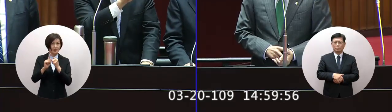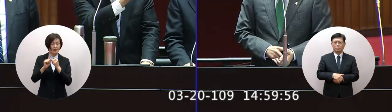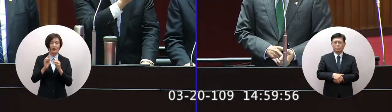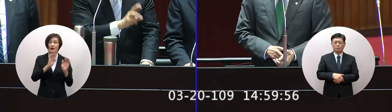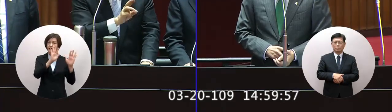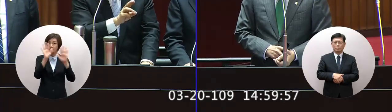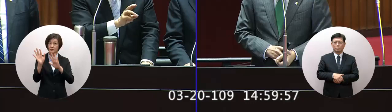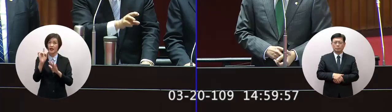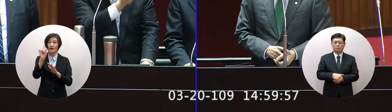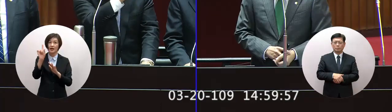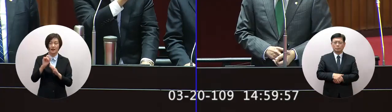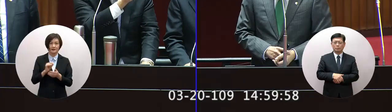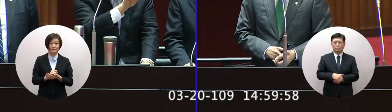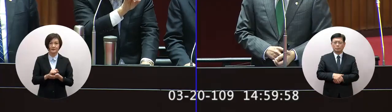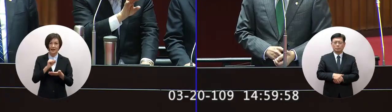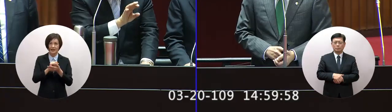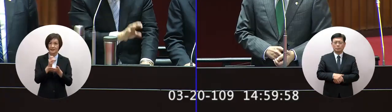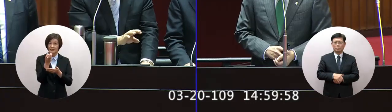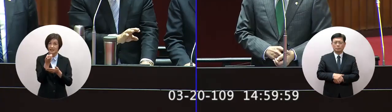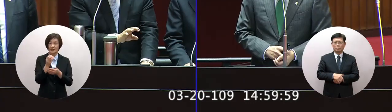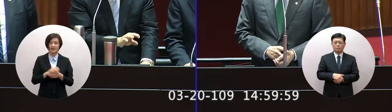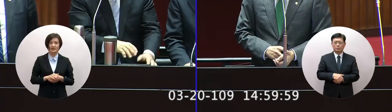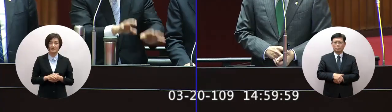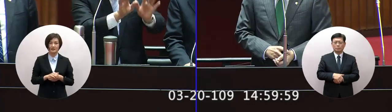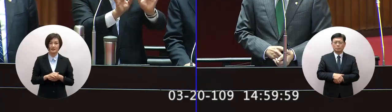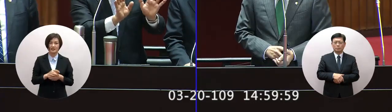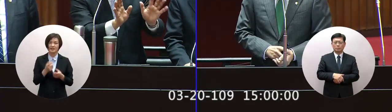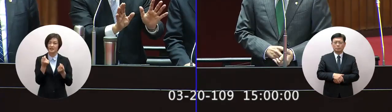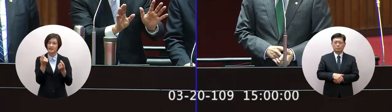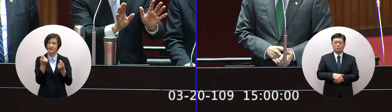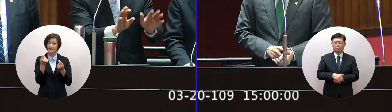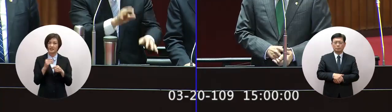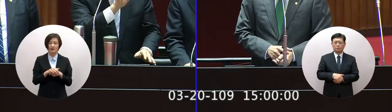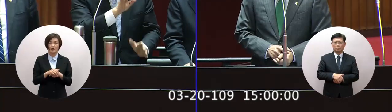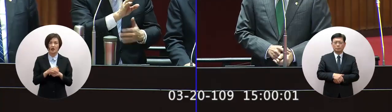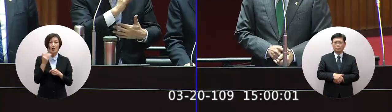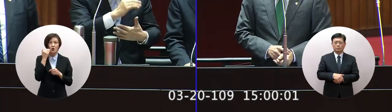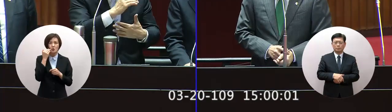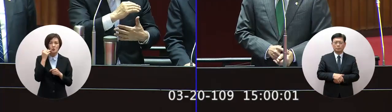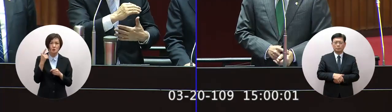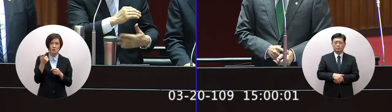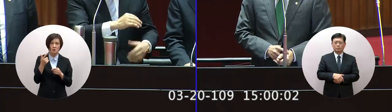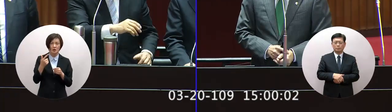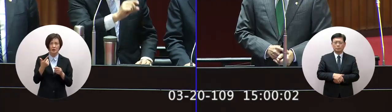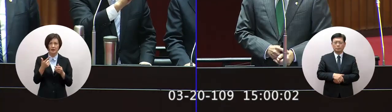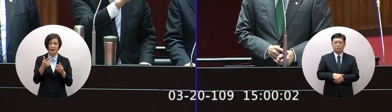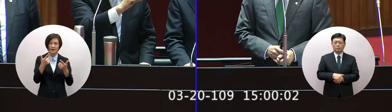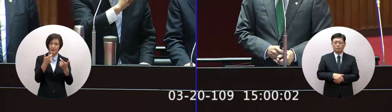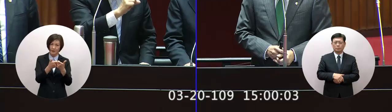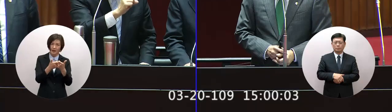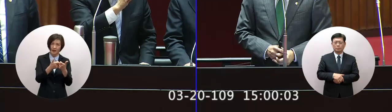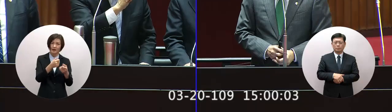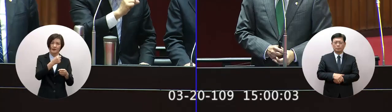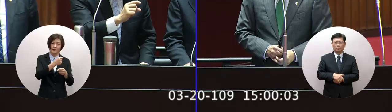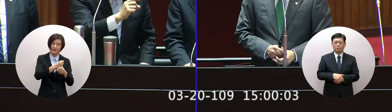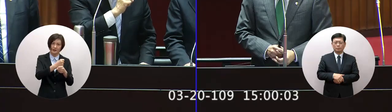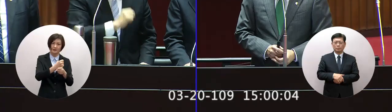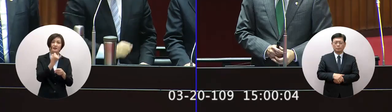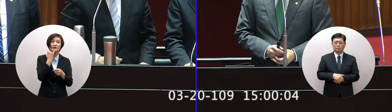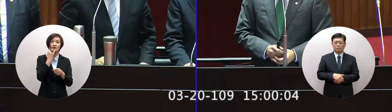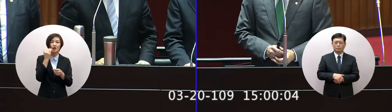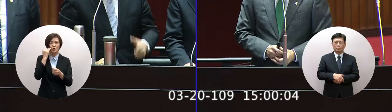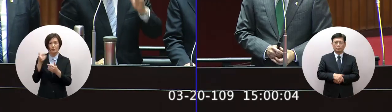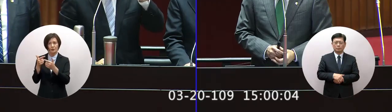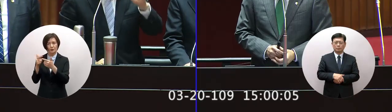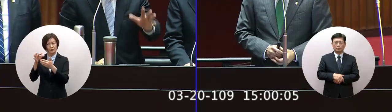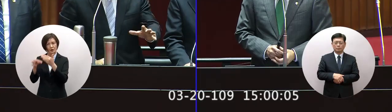有点像祭典一样，合乎几个点，这个就不该办了。没有到哪一个程度就办，进到